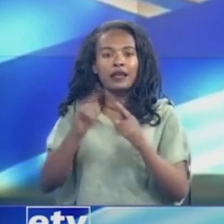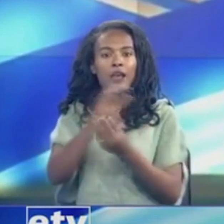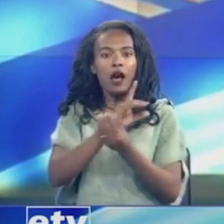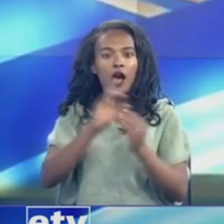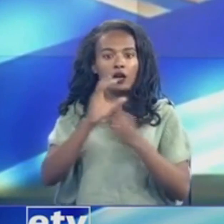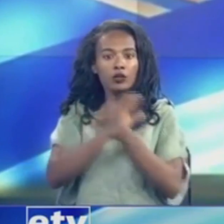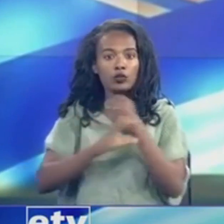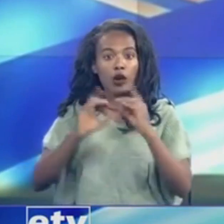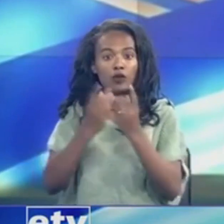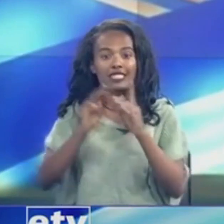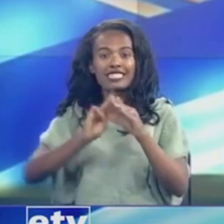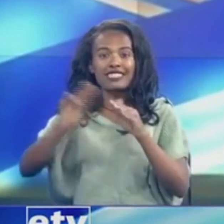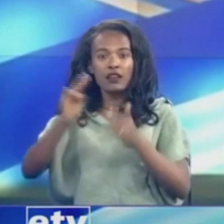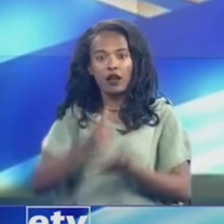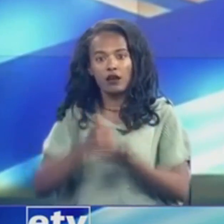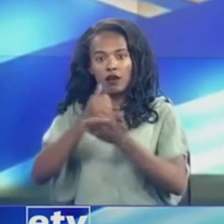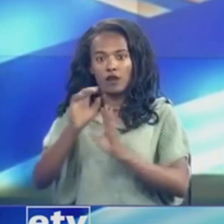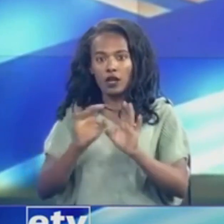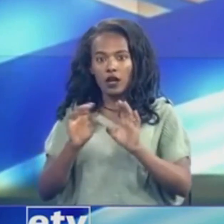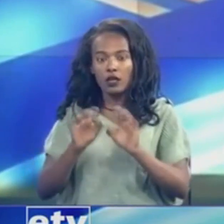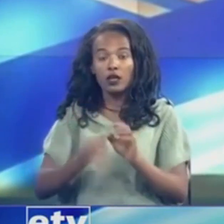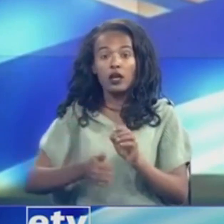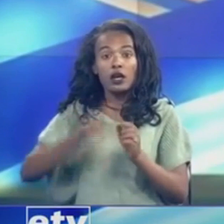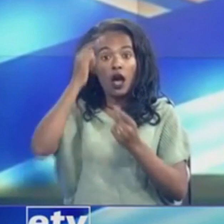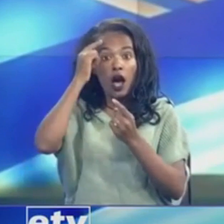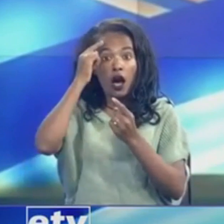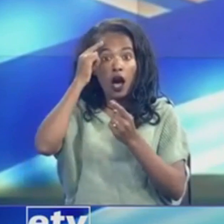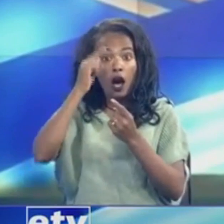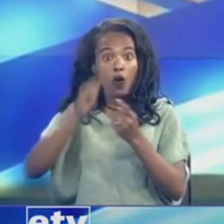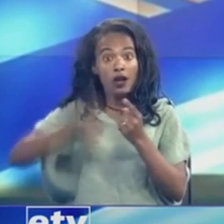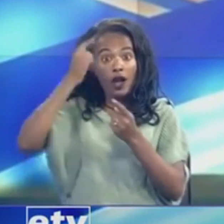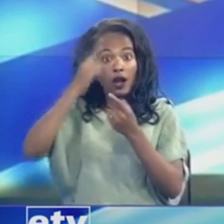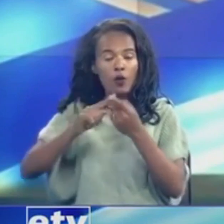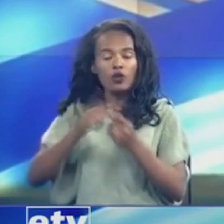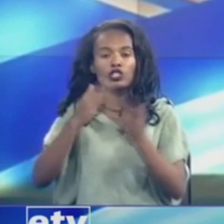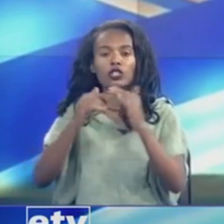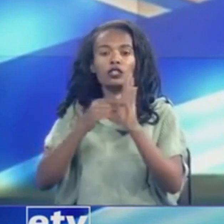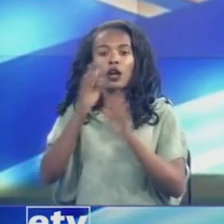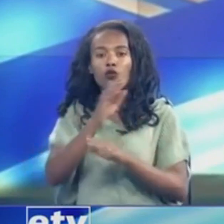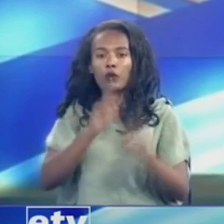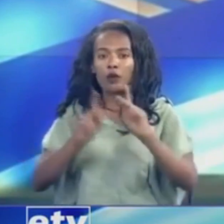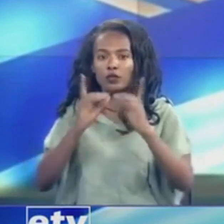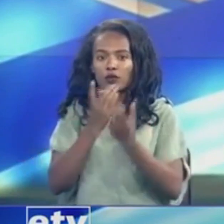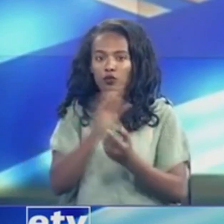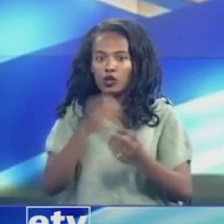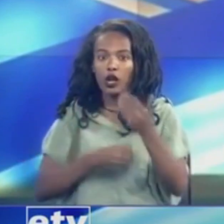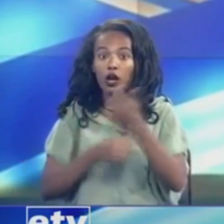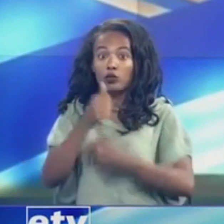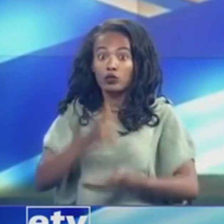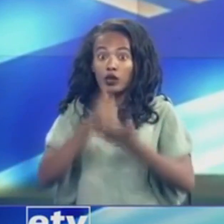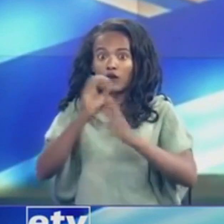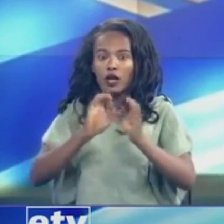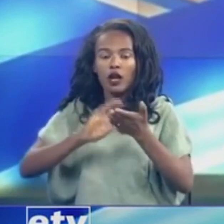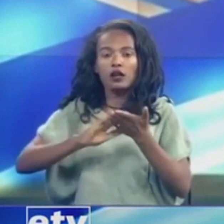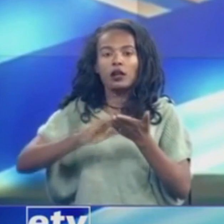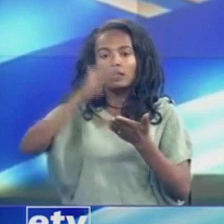ክፍሎ የሚገኙ ስደተኞችን ድጋፍ እናደርጋለን። ሜሊ ለአካል ጉዳተኞችና ለችግር የተጋለጡ የማህበረሰብ ክፍሎች ለነሱ ድጋፍ እናደርጋለን። የትምህርት ድጋፍ